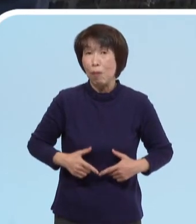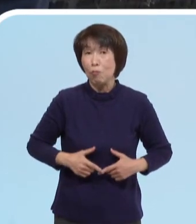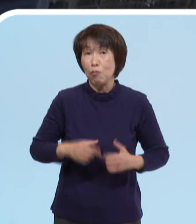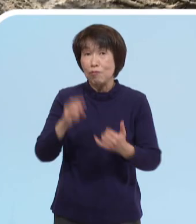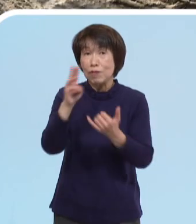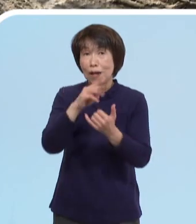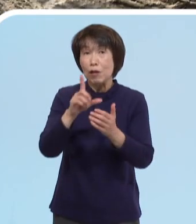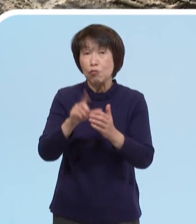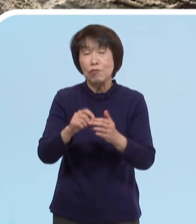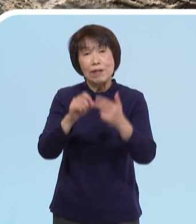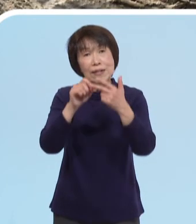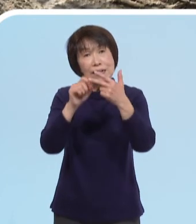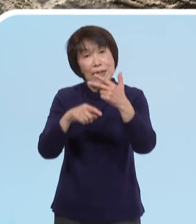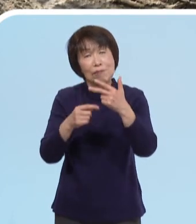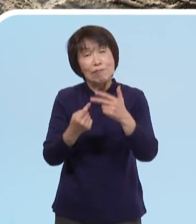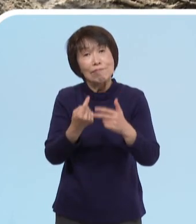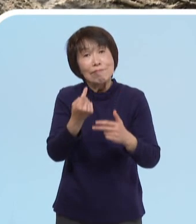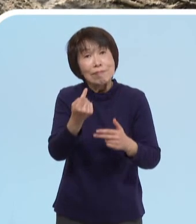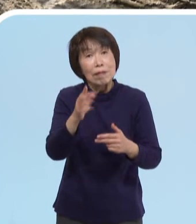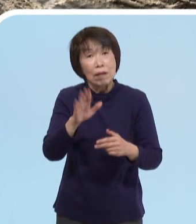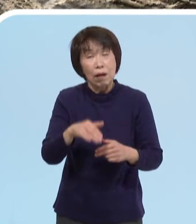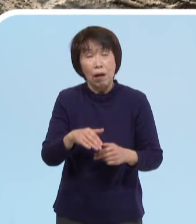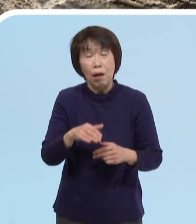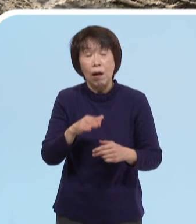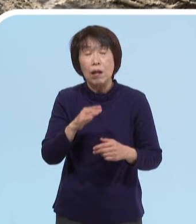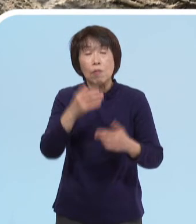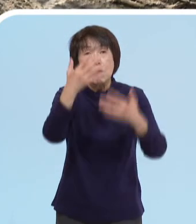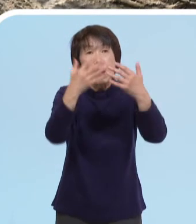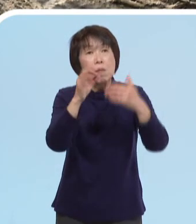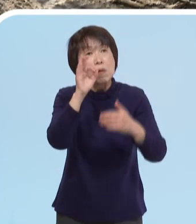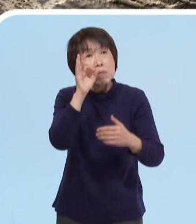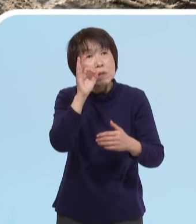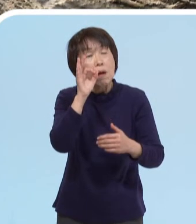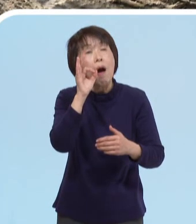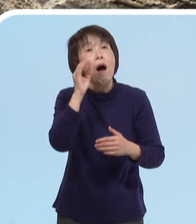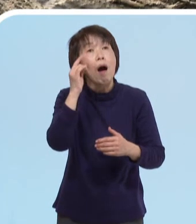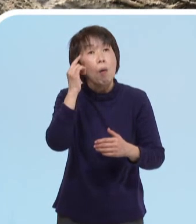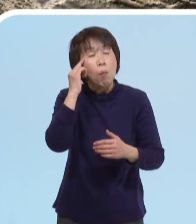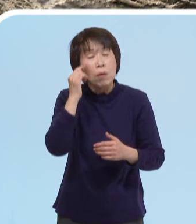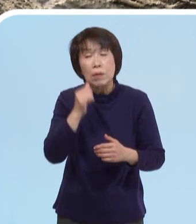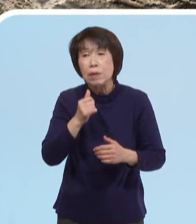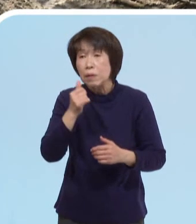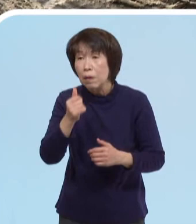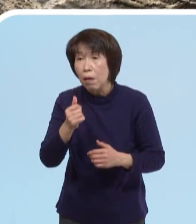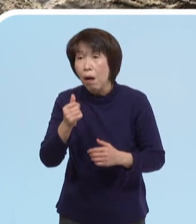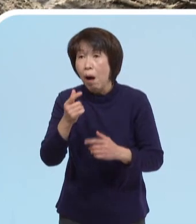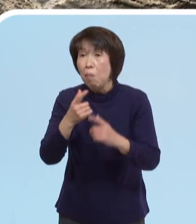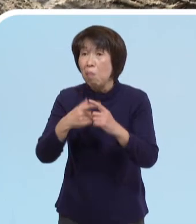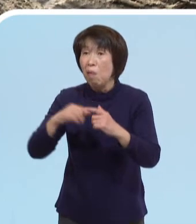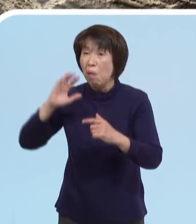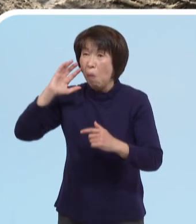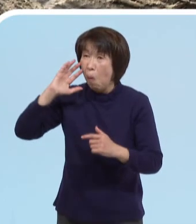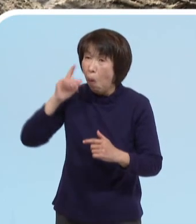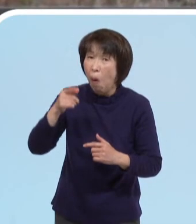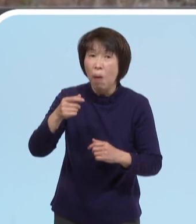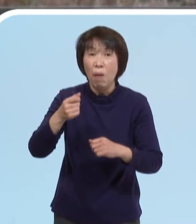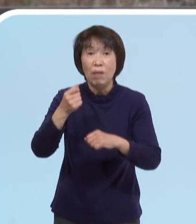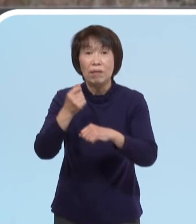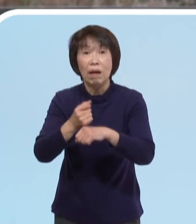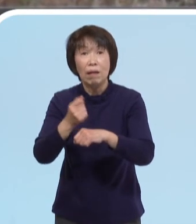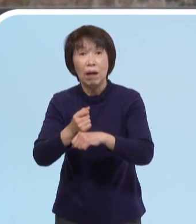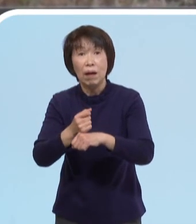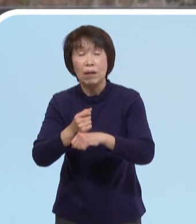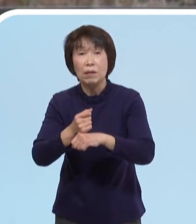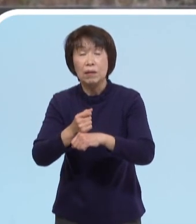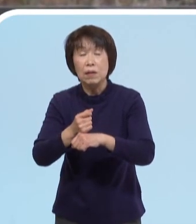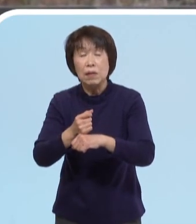け、テレビで見てた映像よりも実際の映像はすごい思ってた以上で、ぬかるん